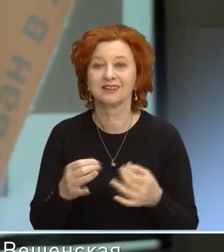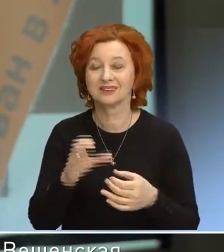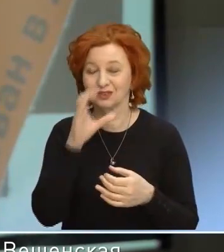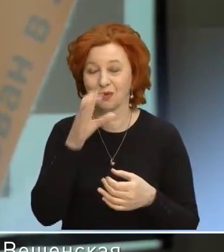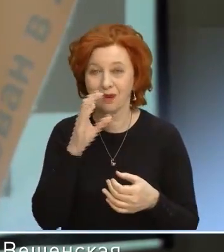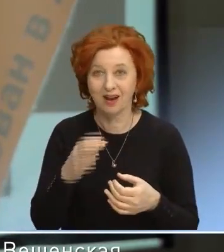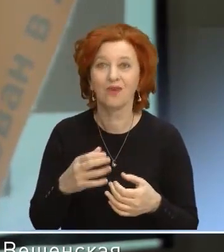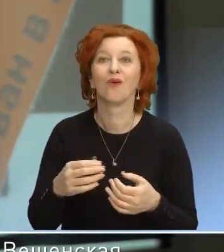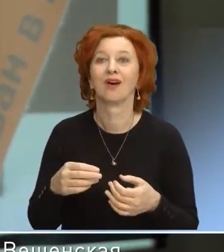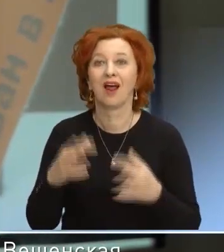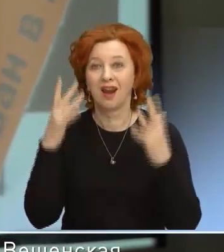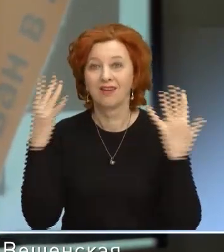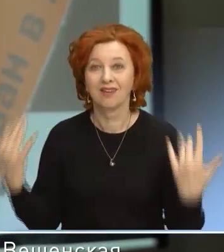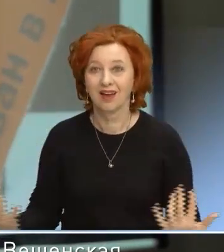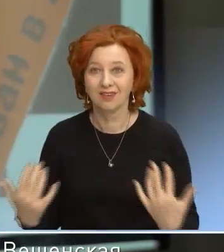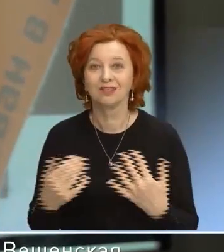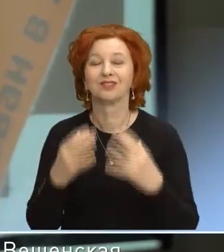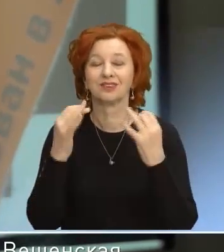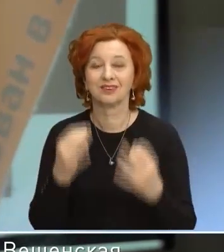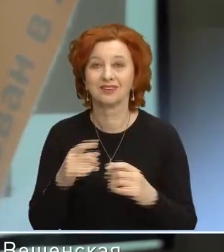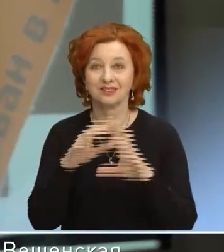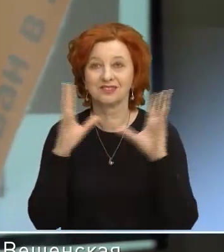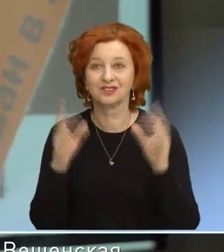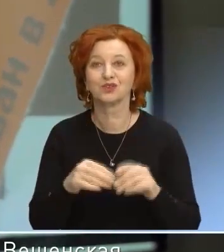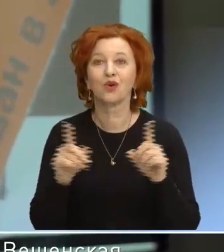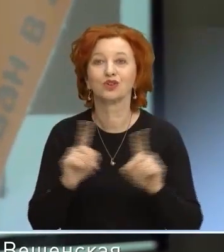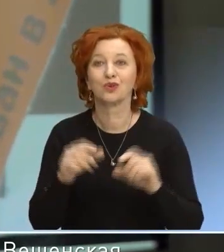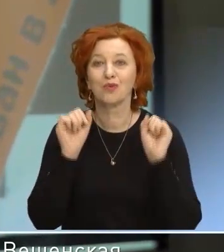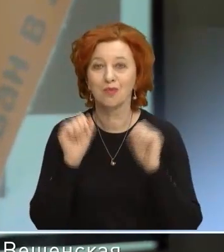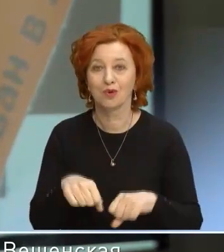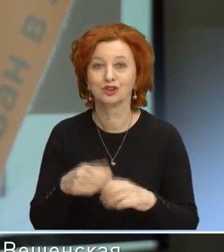собаку. Мы пытались найти какие-то черты, которые можно